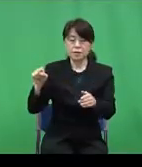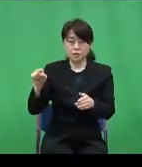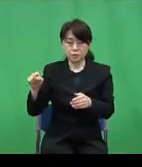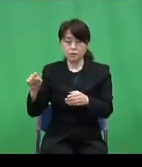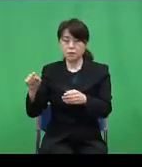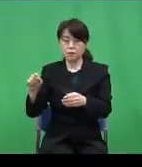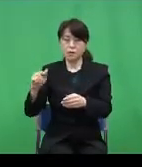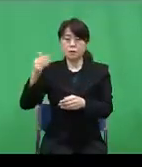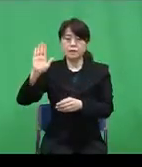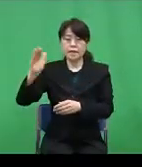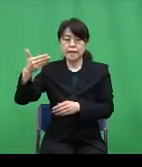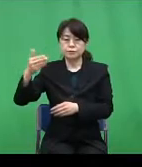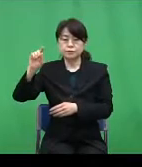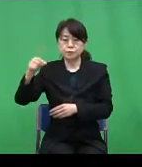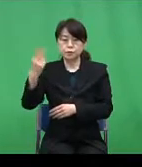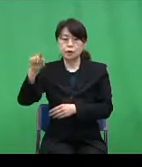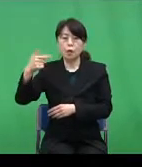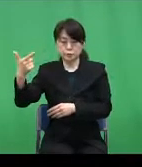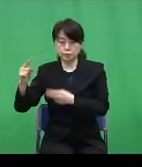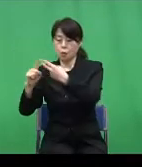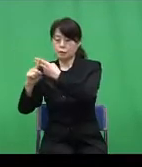を実現してですね、